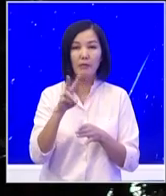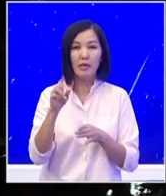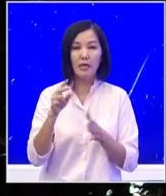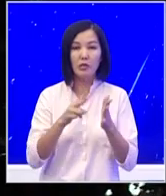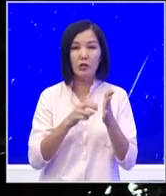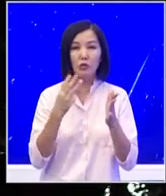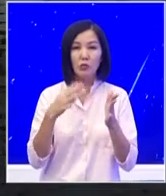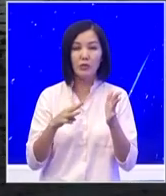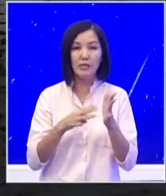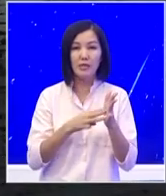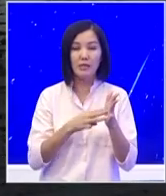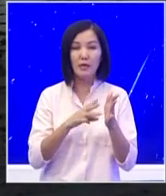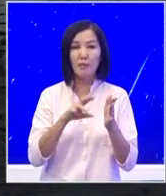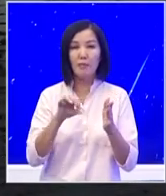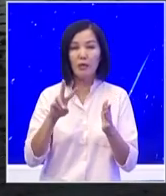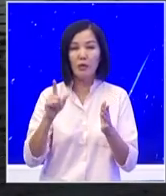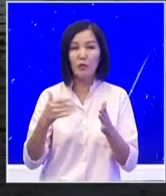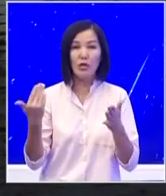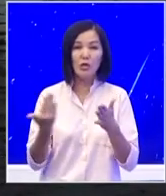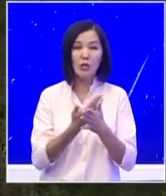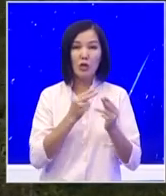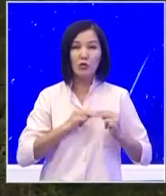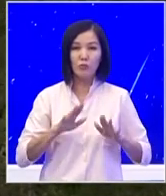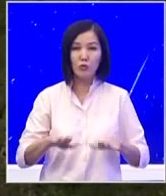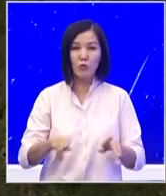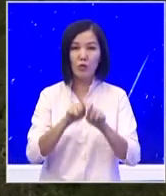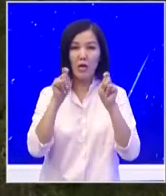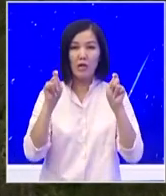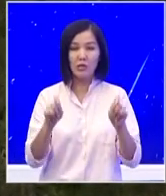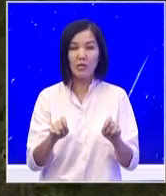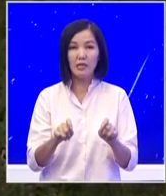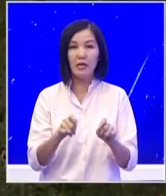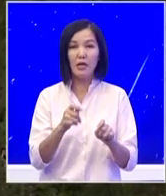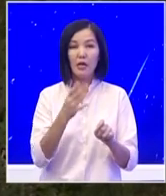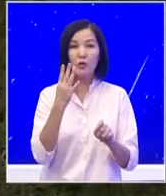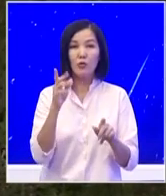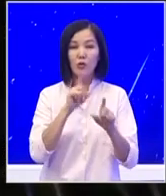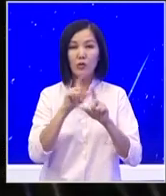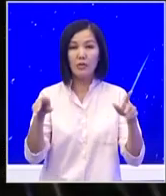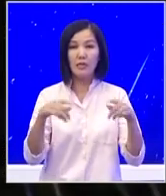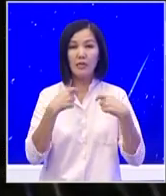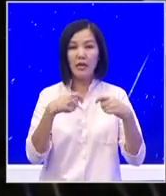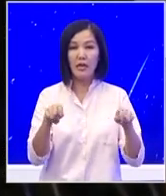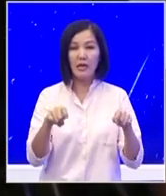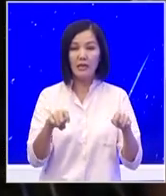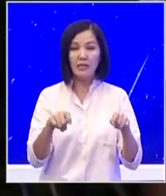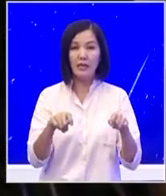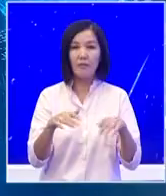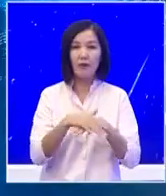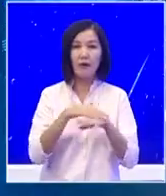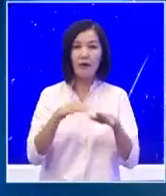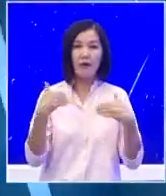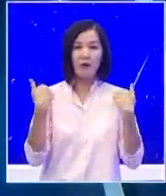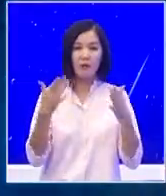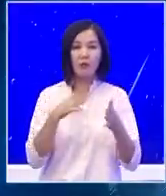миллион теңге. Аясында 150 жаңа жұмыс орны құрылған. Бүгінде жоба негізінде 4 нысан аяқталып, текеліктердің игілігіне берілді.